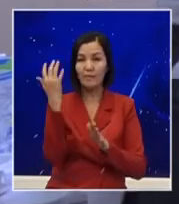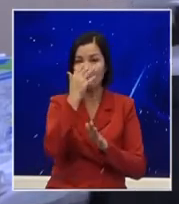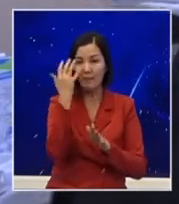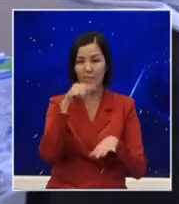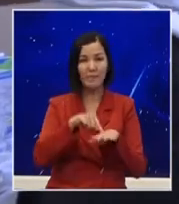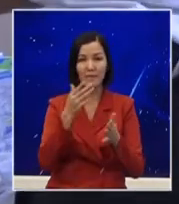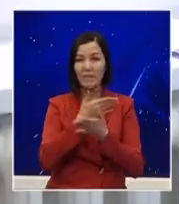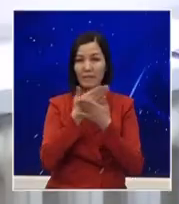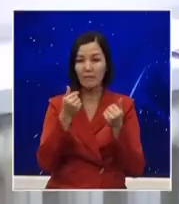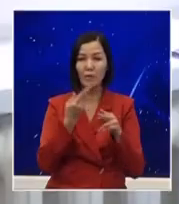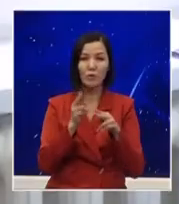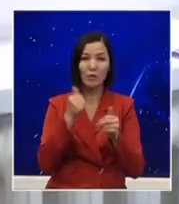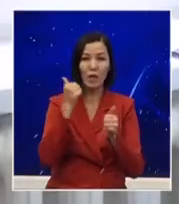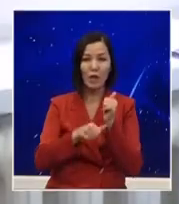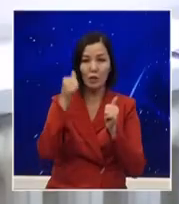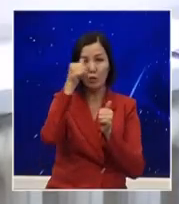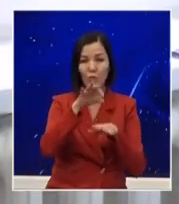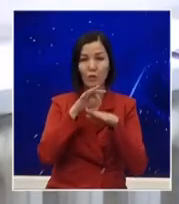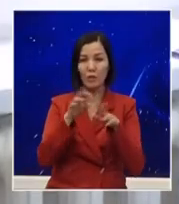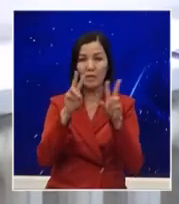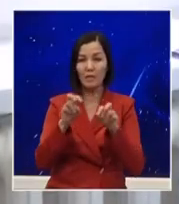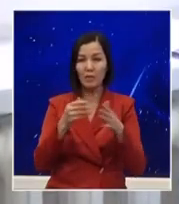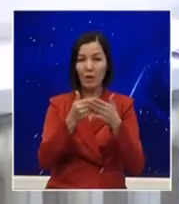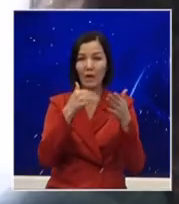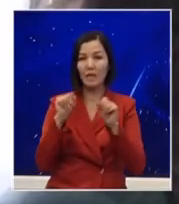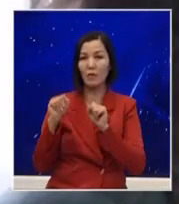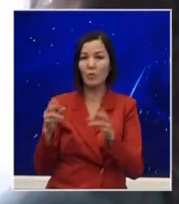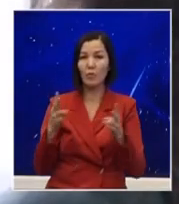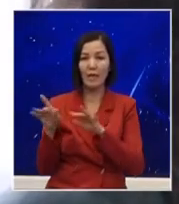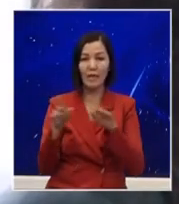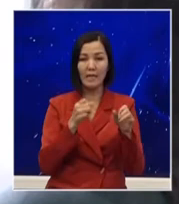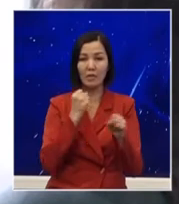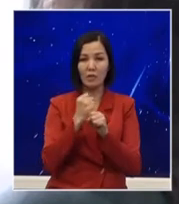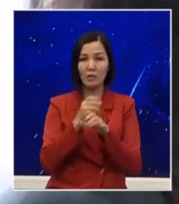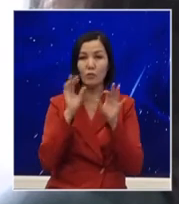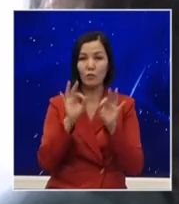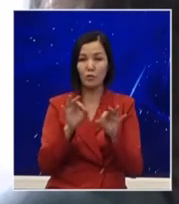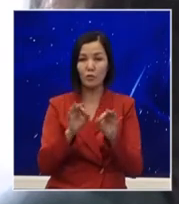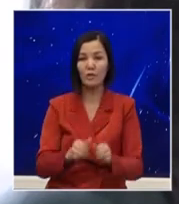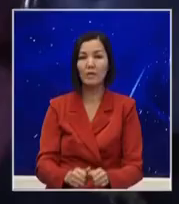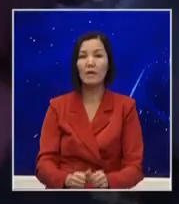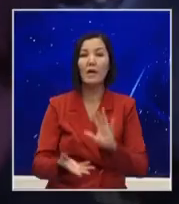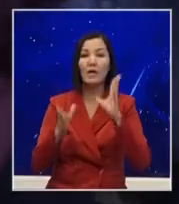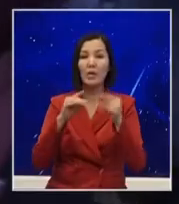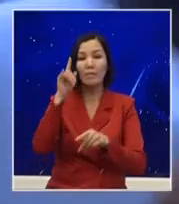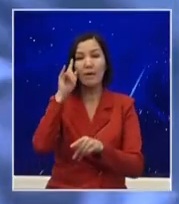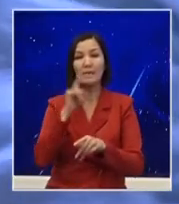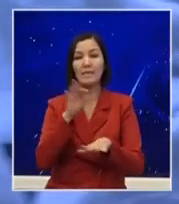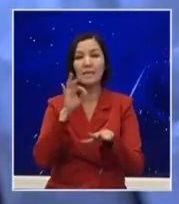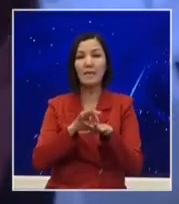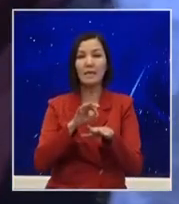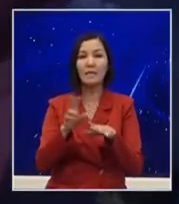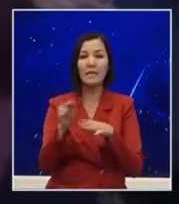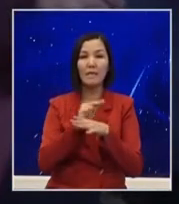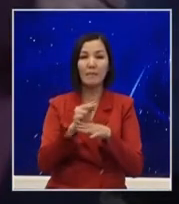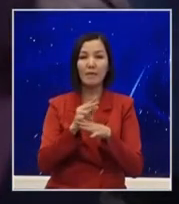білінбейді дейді. Сондықтан жыл сайын тексерістен өтіп, аурудың алдын алуға әрекет жасаған жөн екенін айтады. Жалпы елімізде бұл дерттің емі